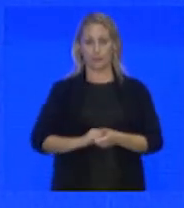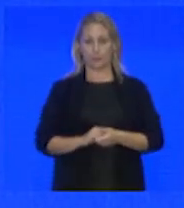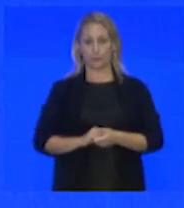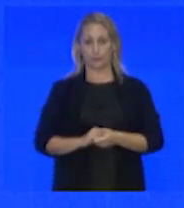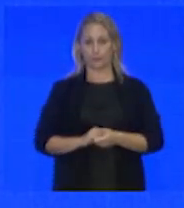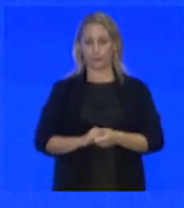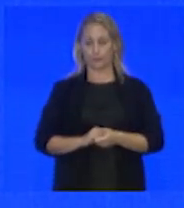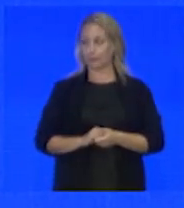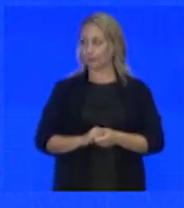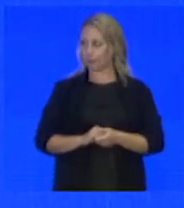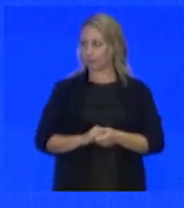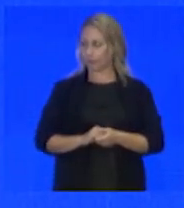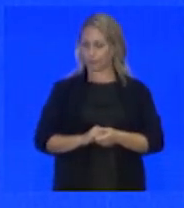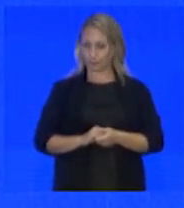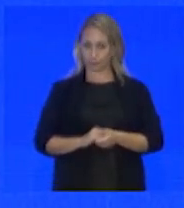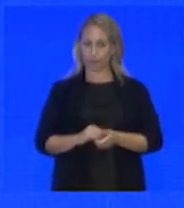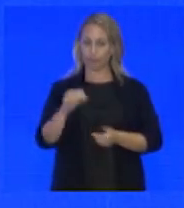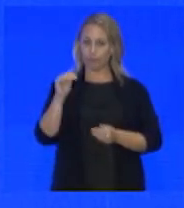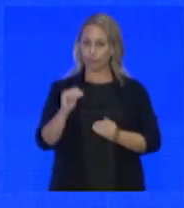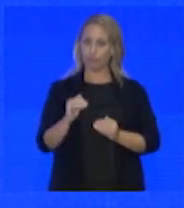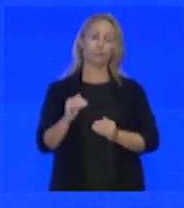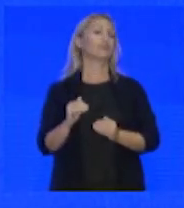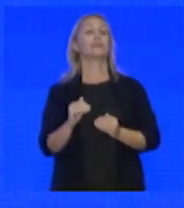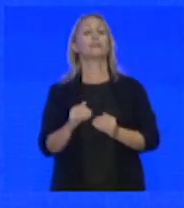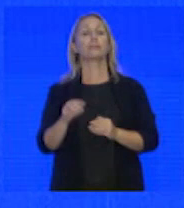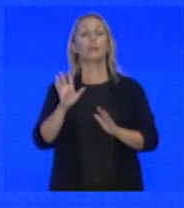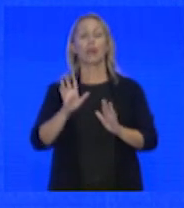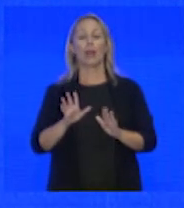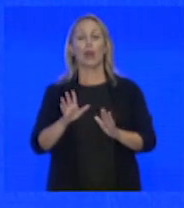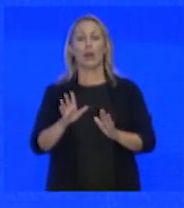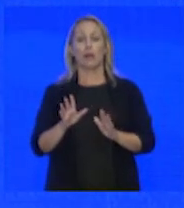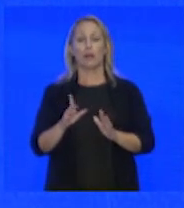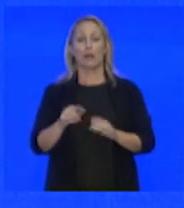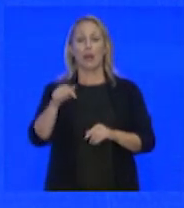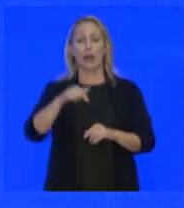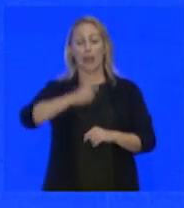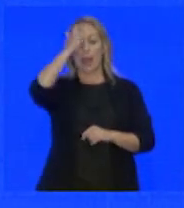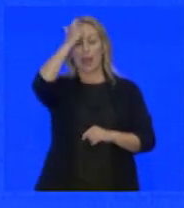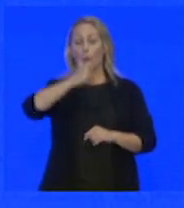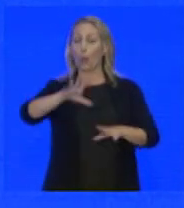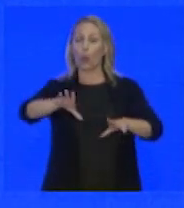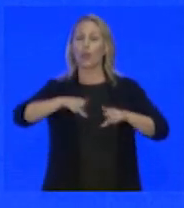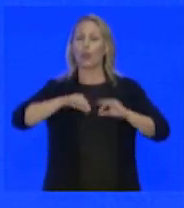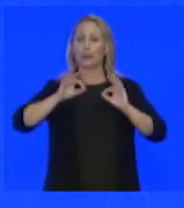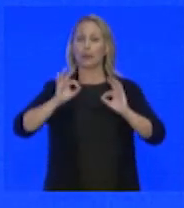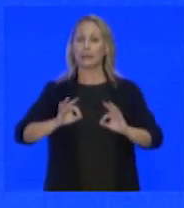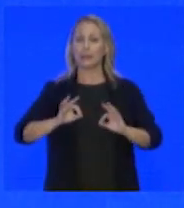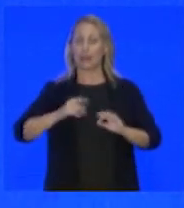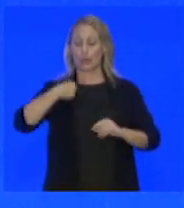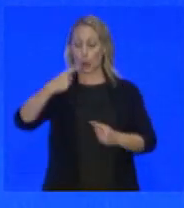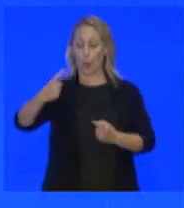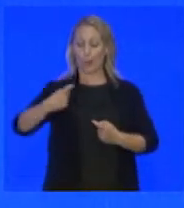Και αν ανεβάσαμε τον πήχη των προσδοκιών ψηλά, πρώτος, εγώ αποδέχομαι αυτή την